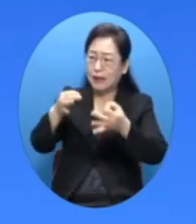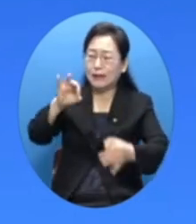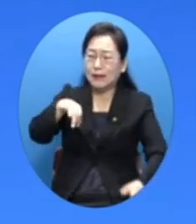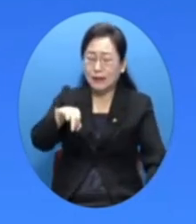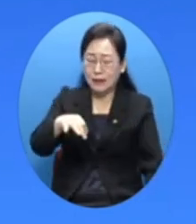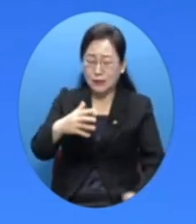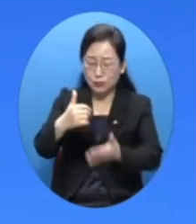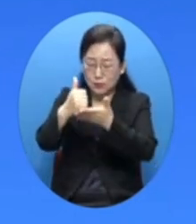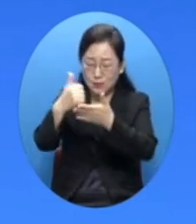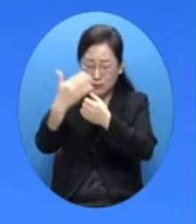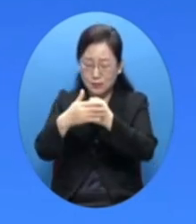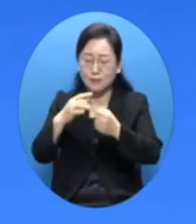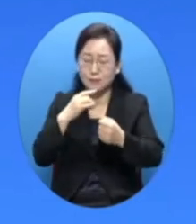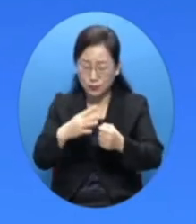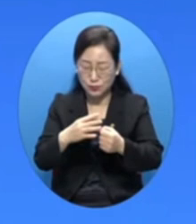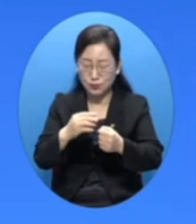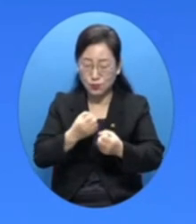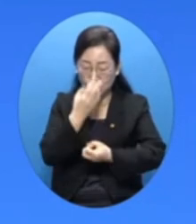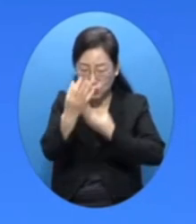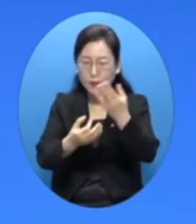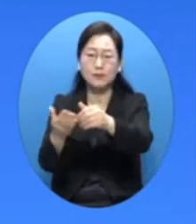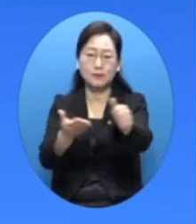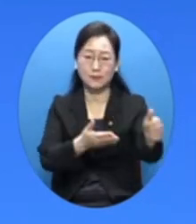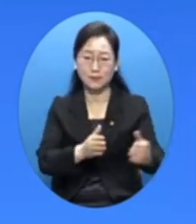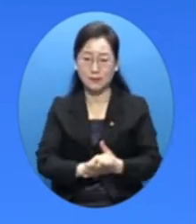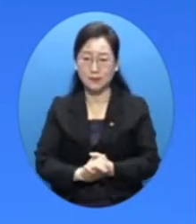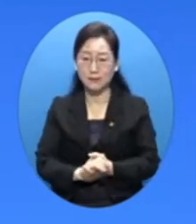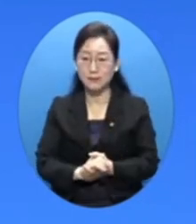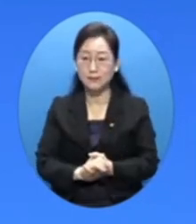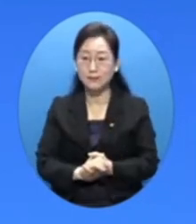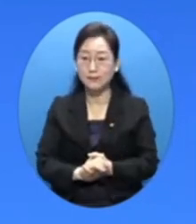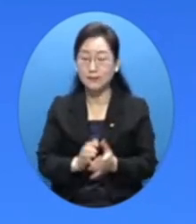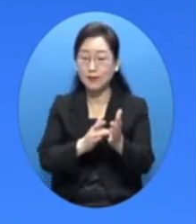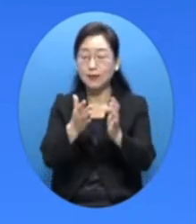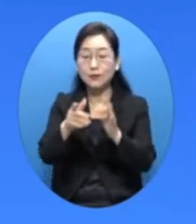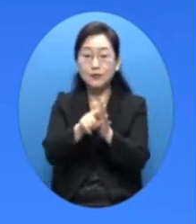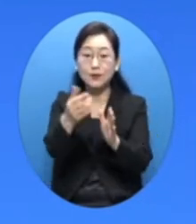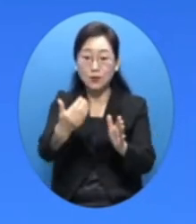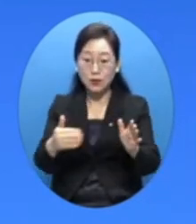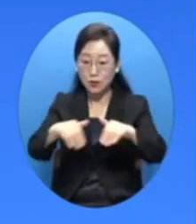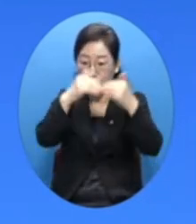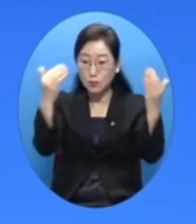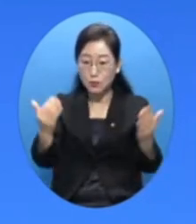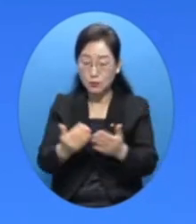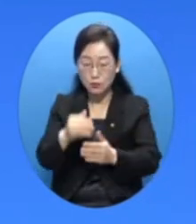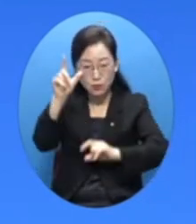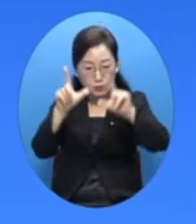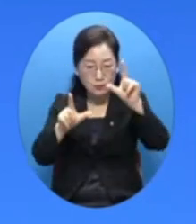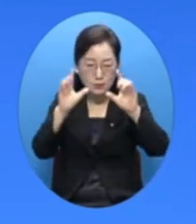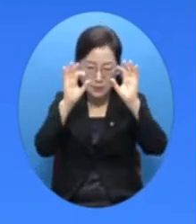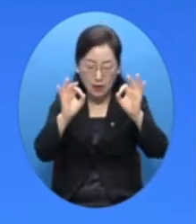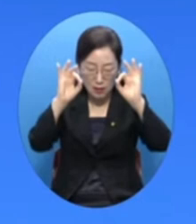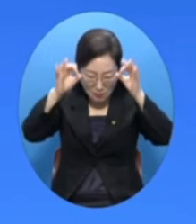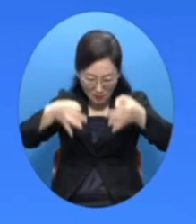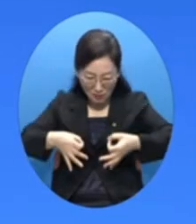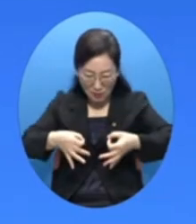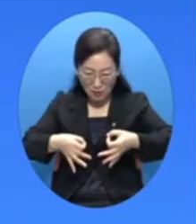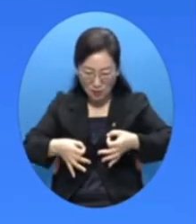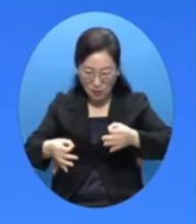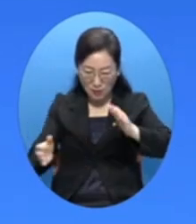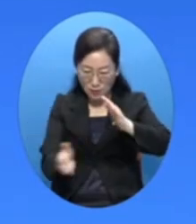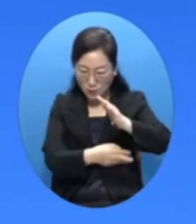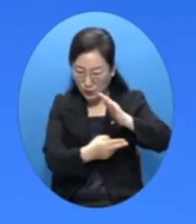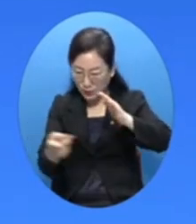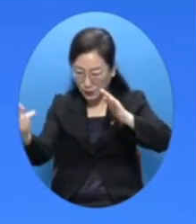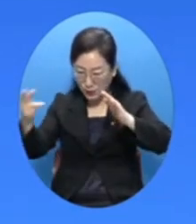주님의 은혜로 삽니다. 이렇게 고백해야 되는 것입니다. 예수 믿기 전에 우리의 모습이 공하고 혼돈하며 흑암에 깊어